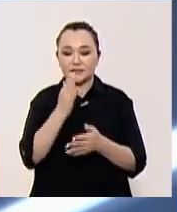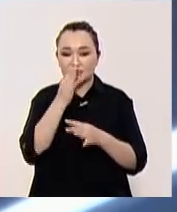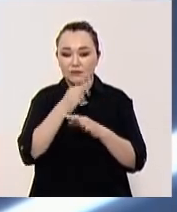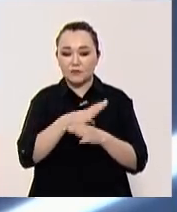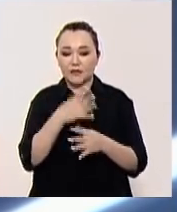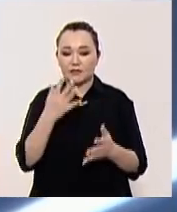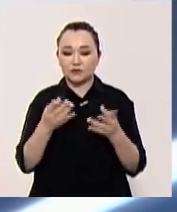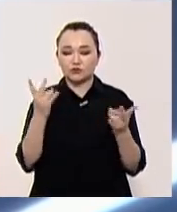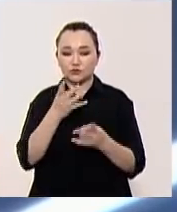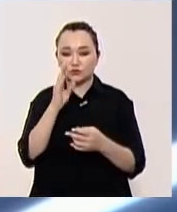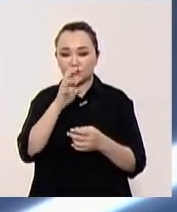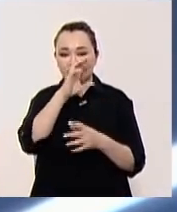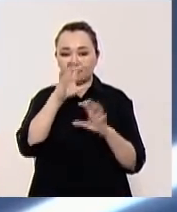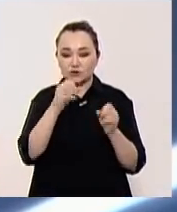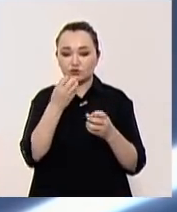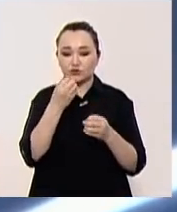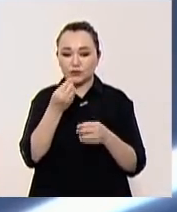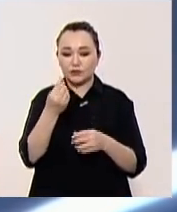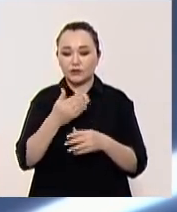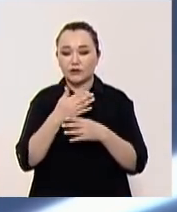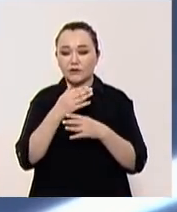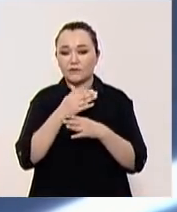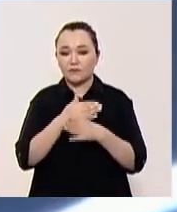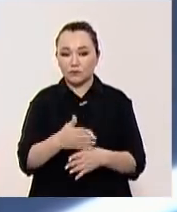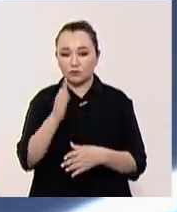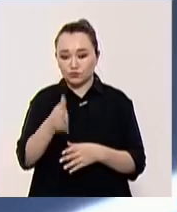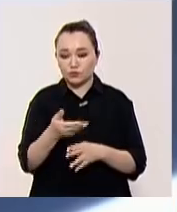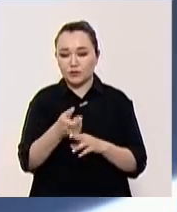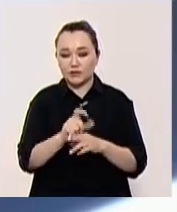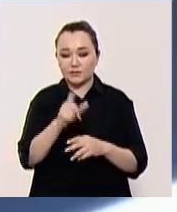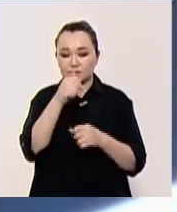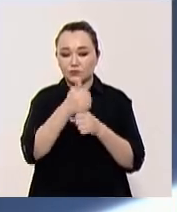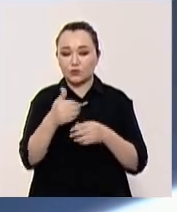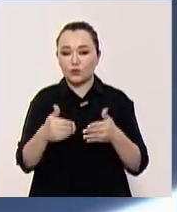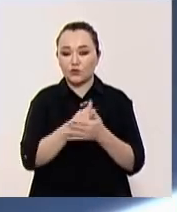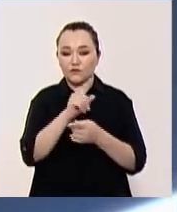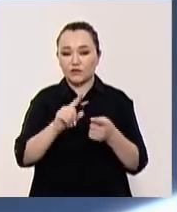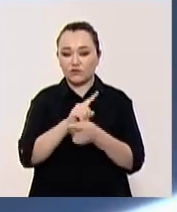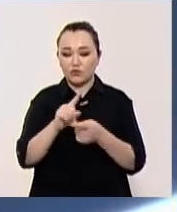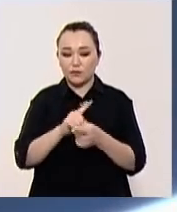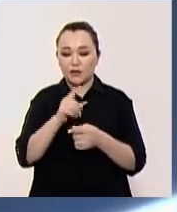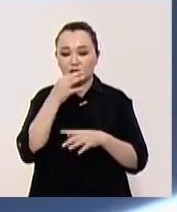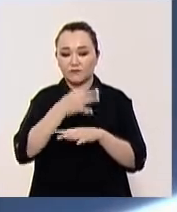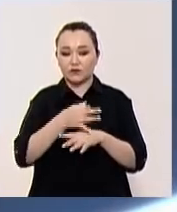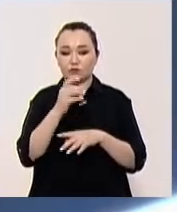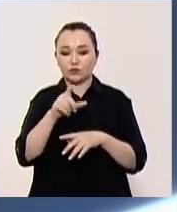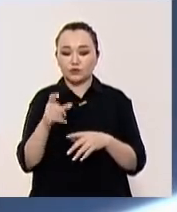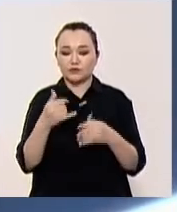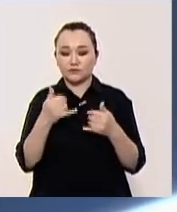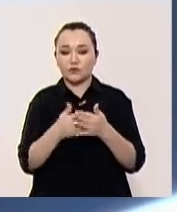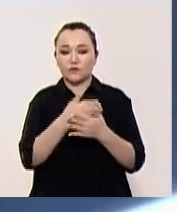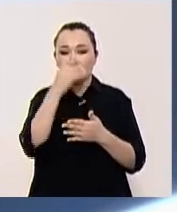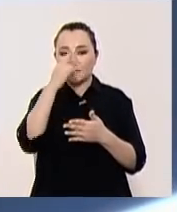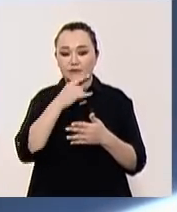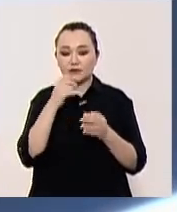қажеттілік болса, үкімет тағы қаржы қарастырмақ. Президенттің жаңа саяси реформасынан кейін жауаптылар бүгін жаңа